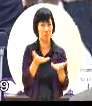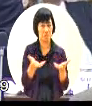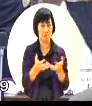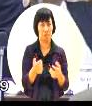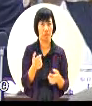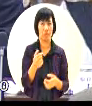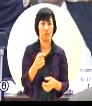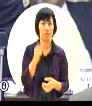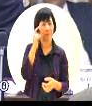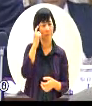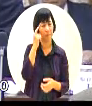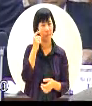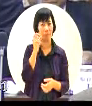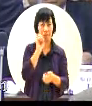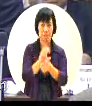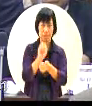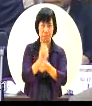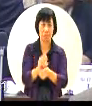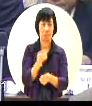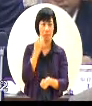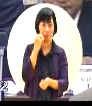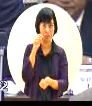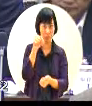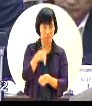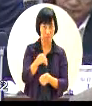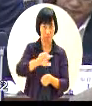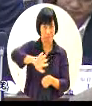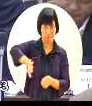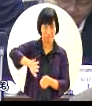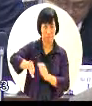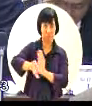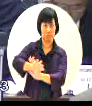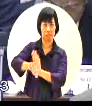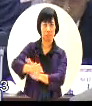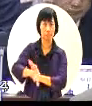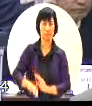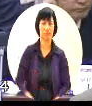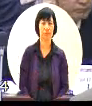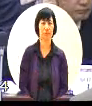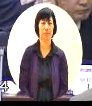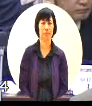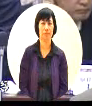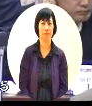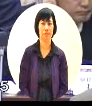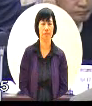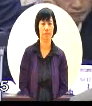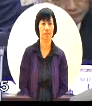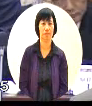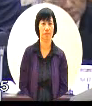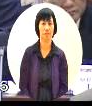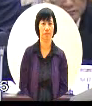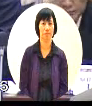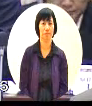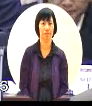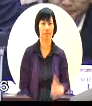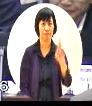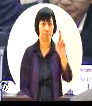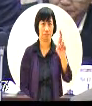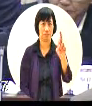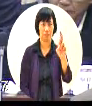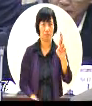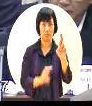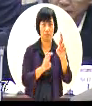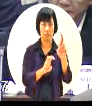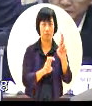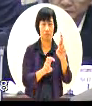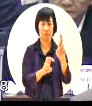好意，吼、哦，就讲、是、希望讲安伫这边啊，哦，包括安尼迄个 R 24的附近，吼、